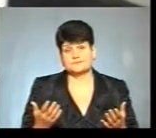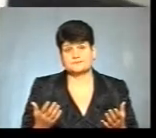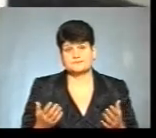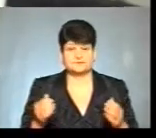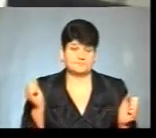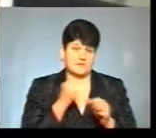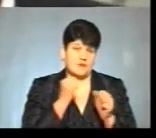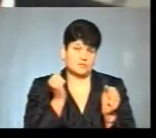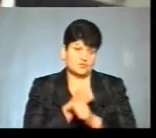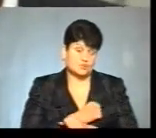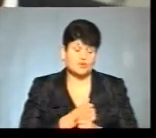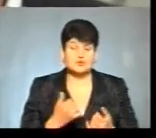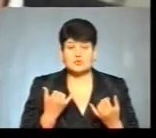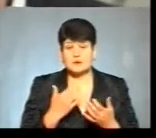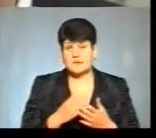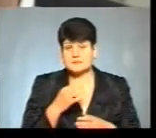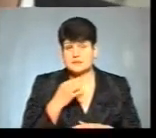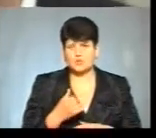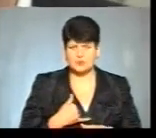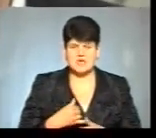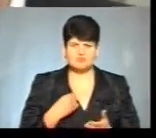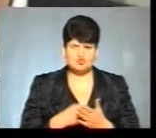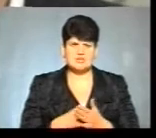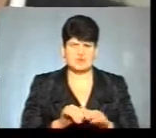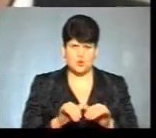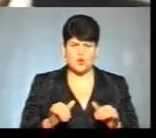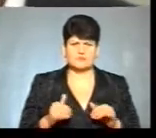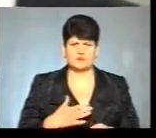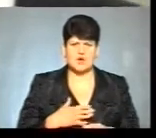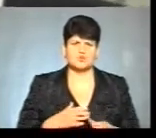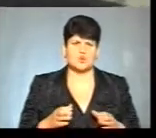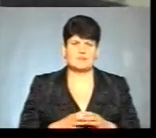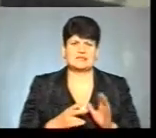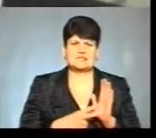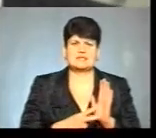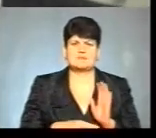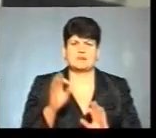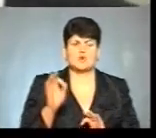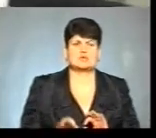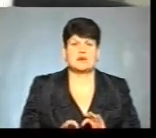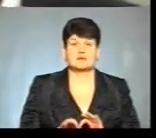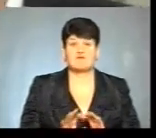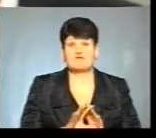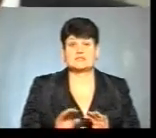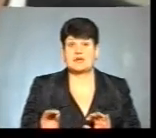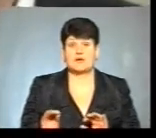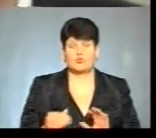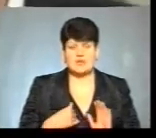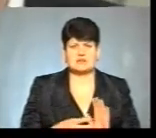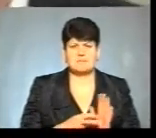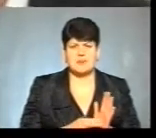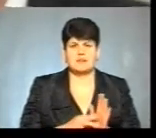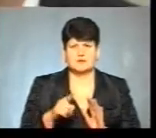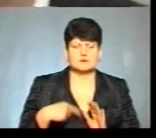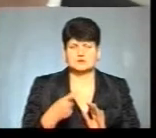абсурд. Сьогодні ми маємо сказати, в нас бюджет розвитку нашої громади 70%. Все, в нас план, ми